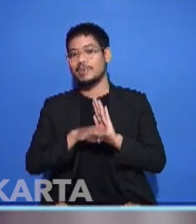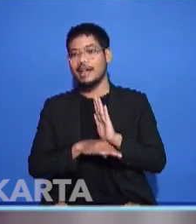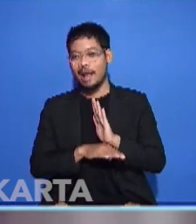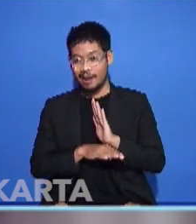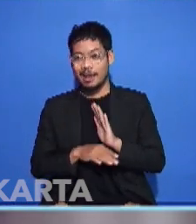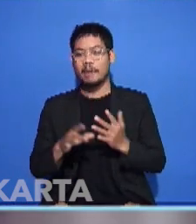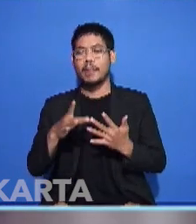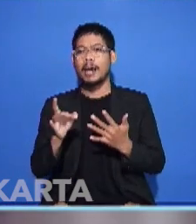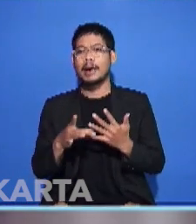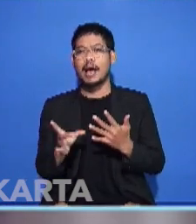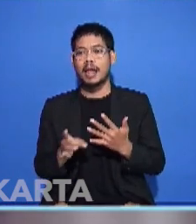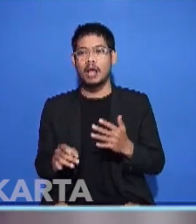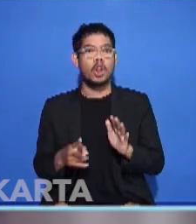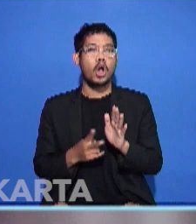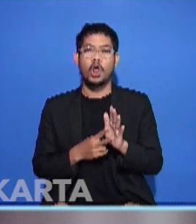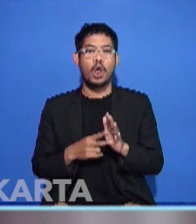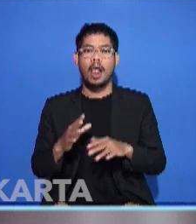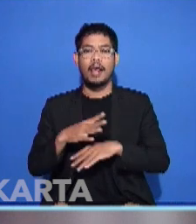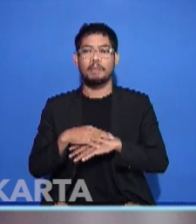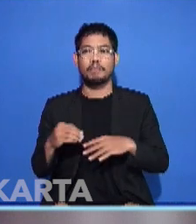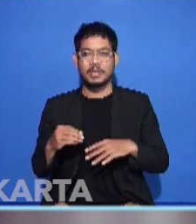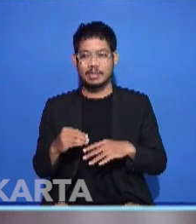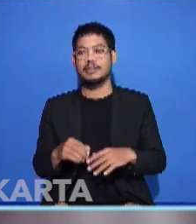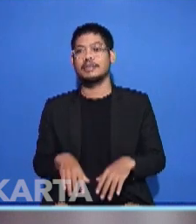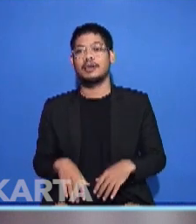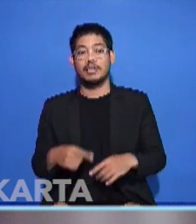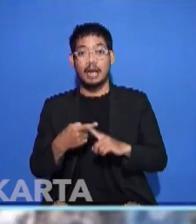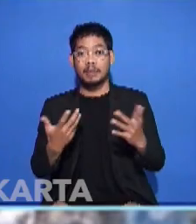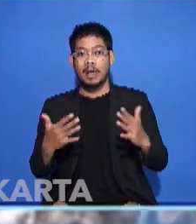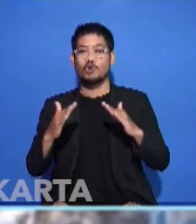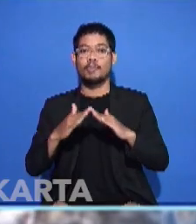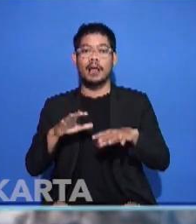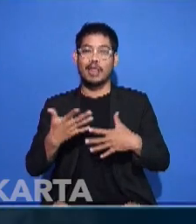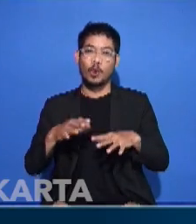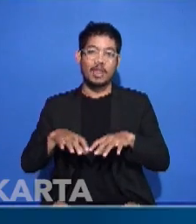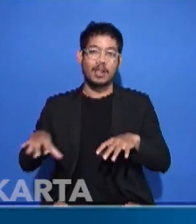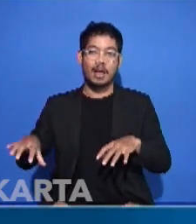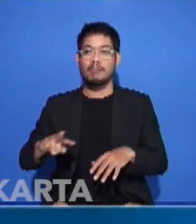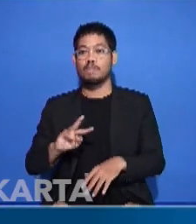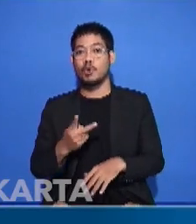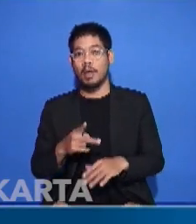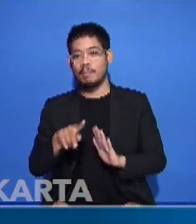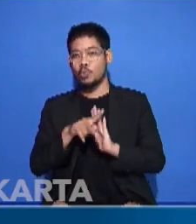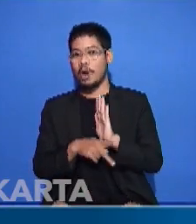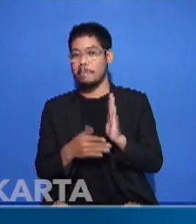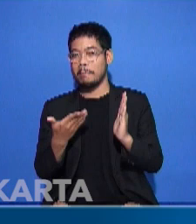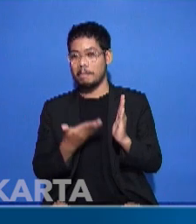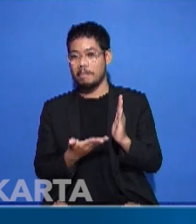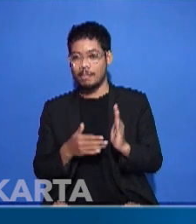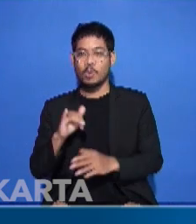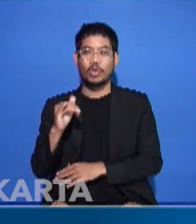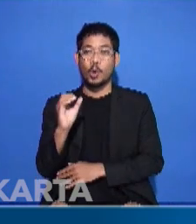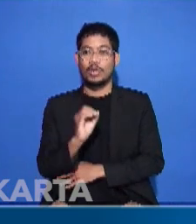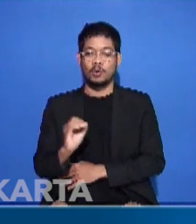anorganik dari rumah tangga atau Jogja Zero sampah anorganik jumlah sampah di kota